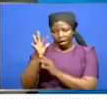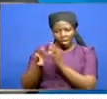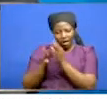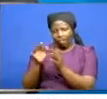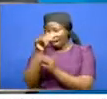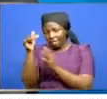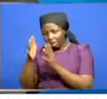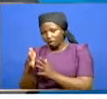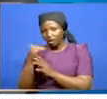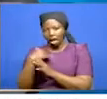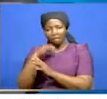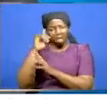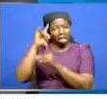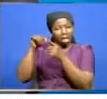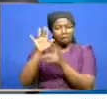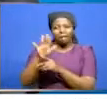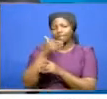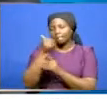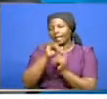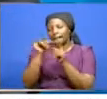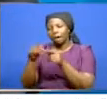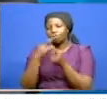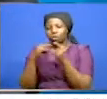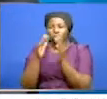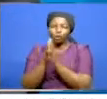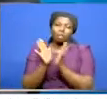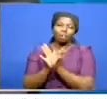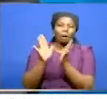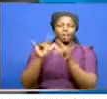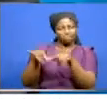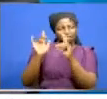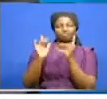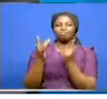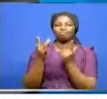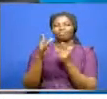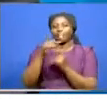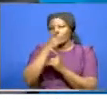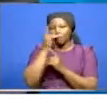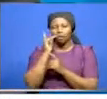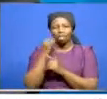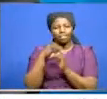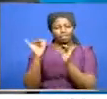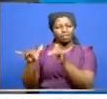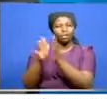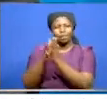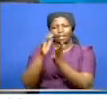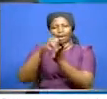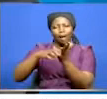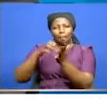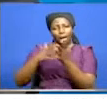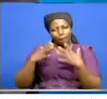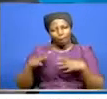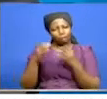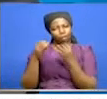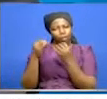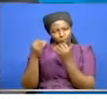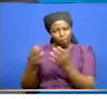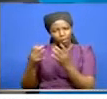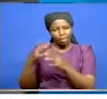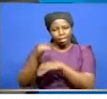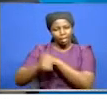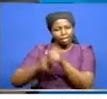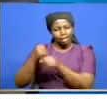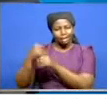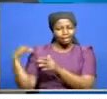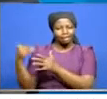ni mzuri uingie kwa wananchi uongee na wao. Kalonzo amekuwa na watu wa Ukambani miaka mingi. Kutoka wakati alichaguliwa